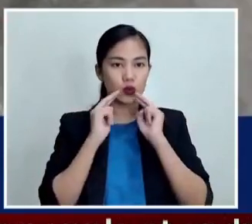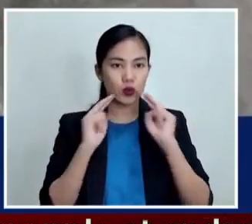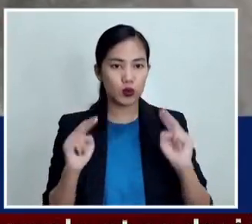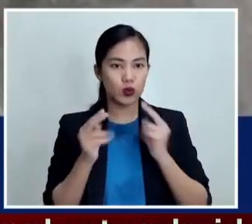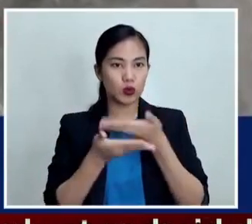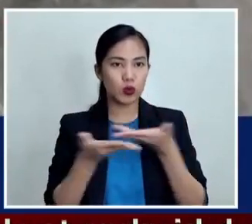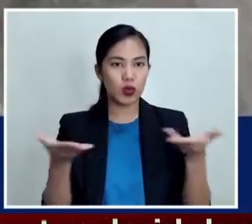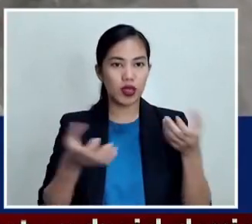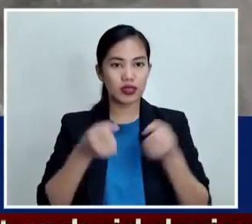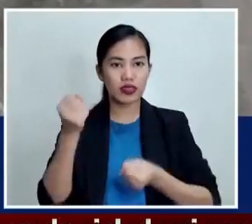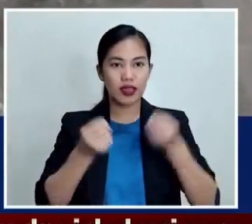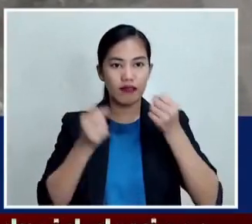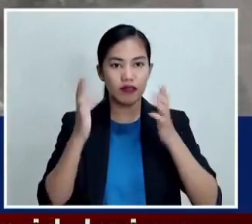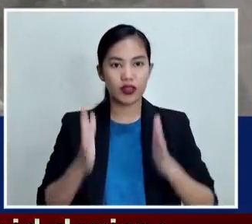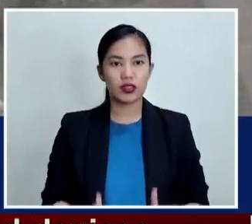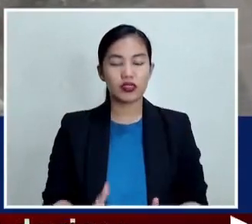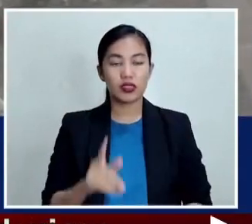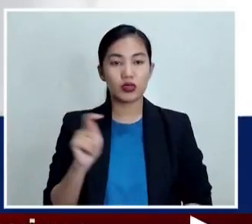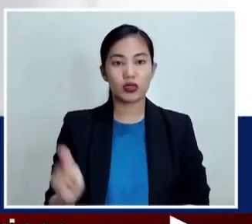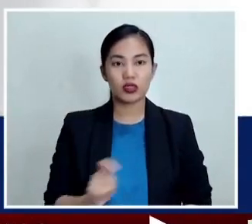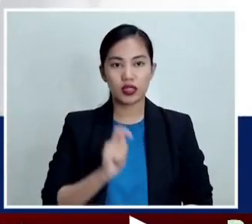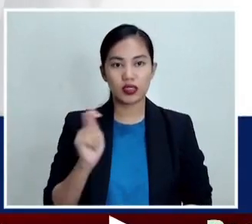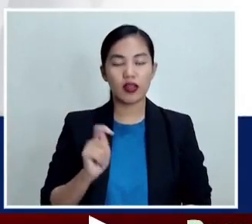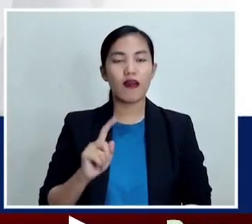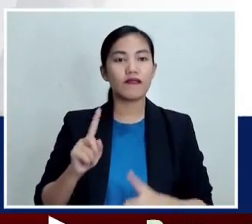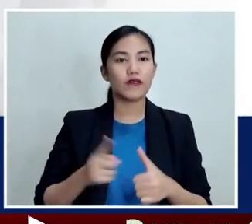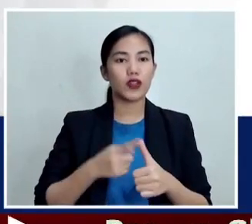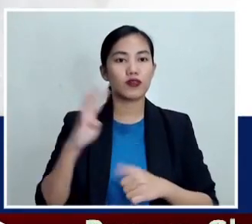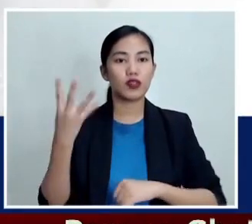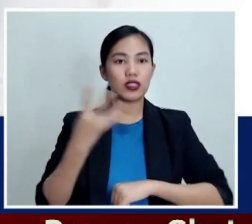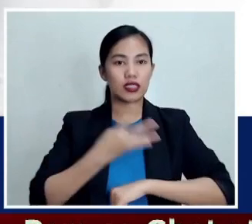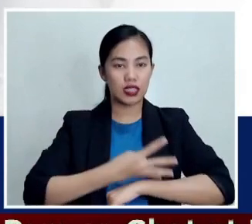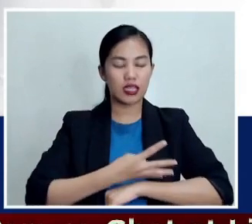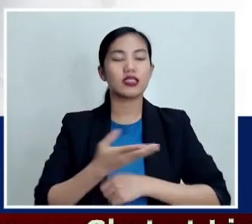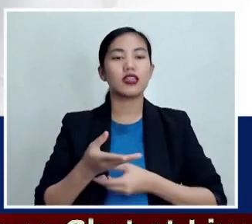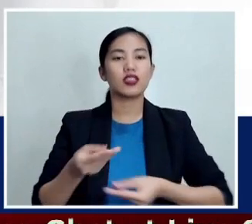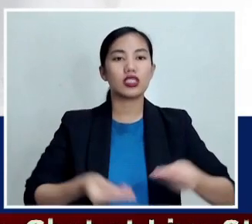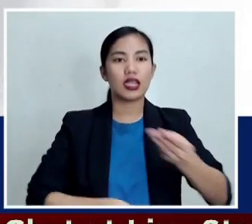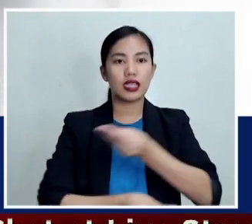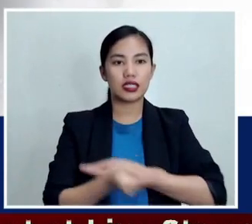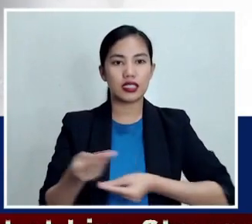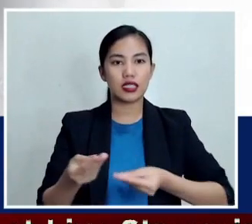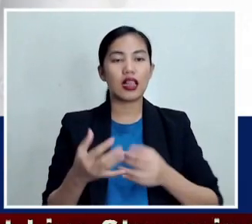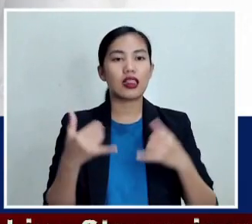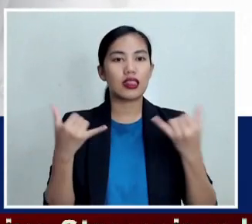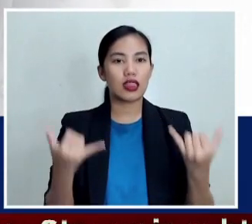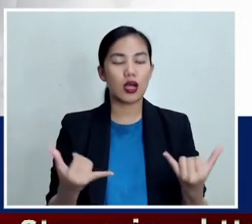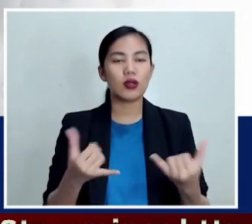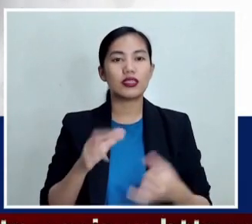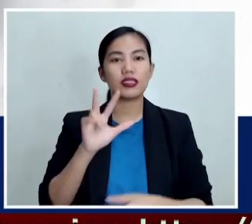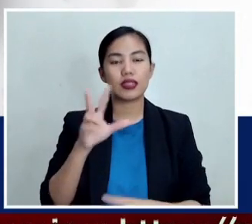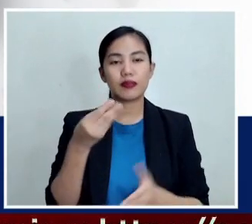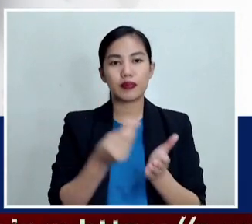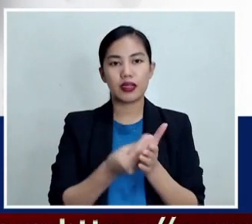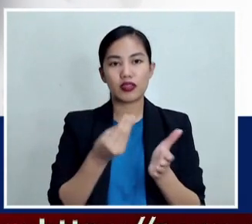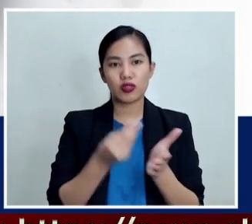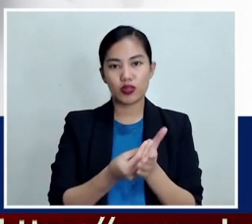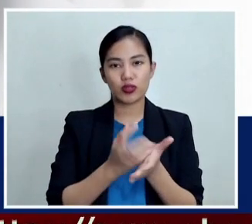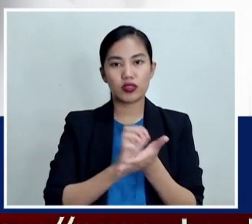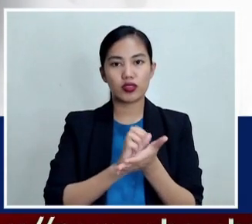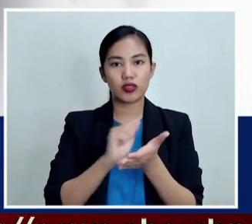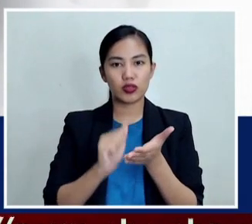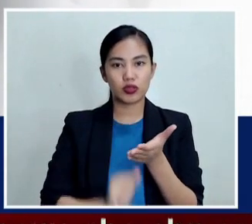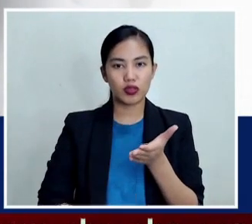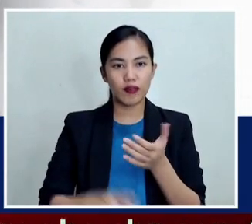Martes. Sa unang 4 na araw ng trading, nasa mahigit 3 pesos na kada litro ang ibinagsak sa presyo ng